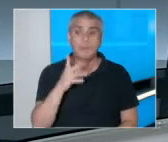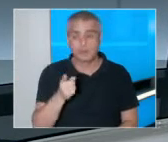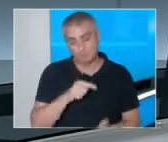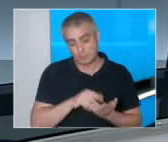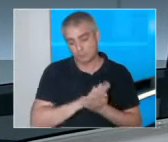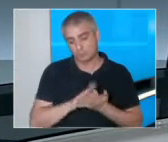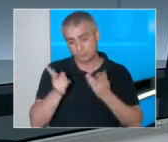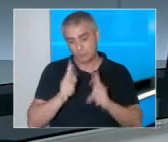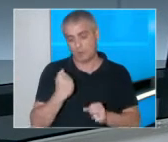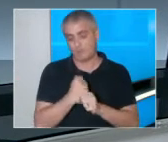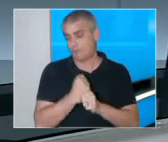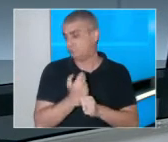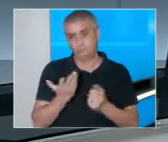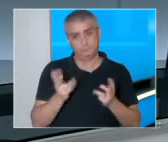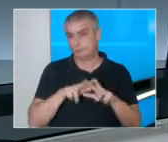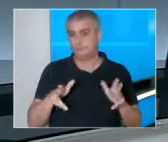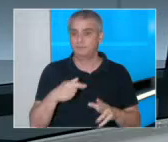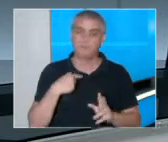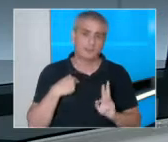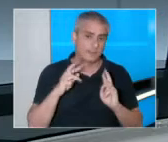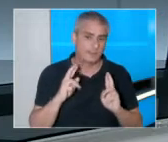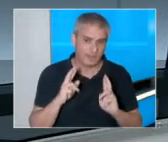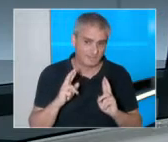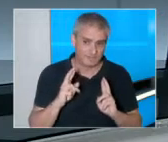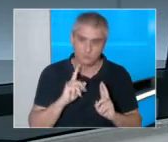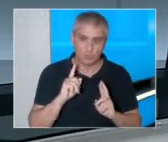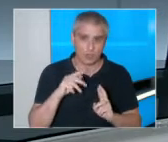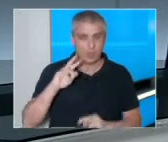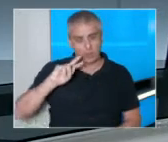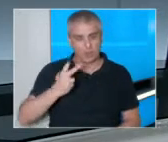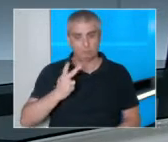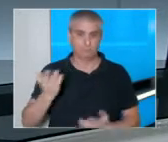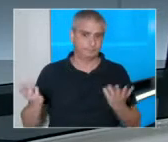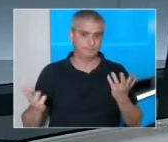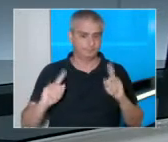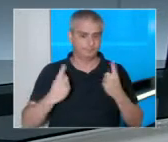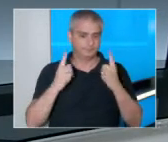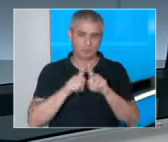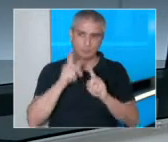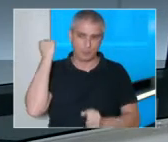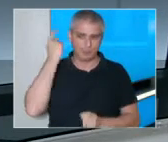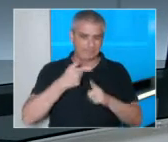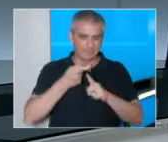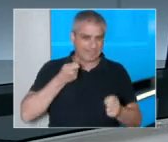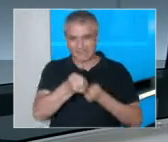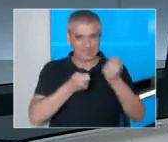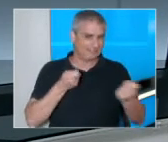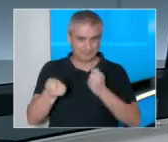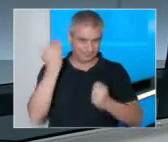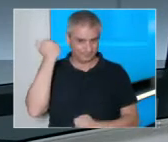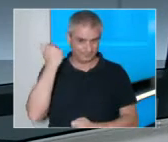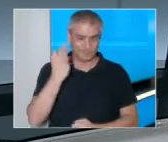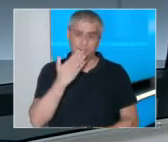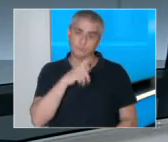הם פשוט יכולים לעשות את זה. זה המצב. אני מקווה אבל שאנחנו לא הולכים כאן לעוד גל ואירועים של אינתיפאדת הסכינים, שנראה